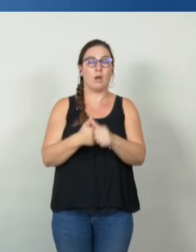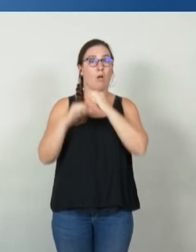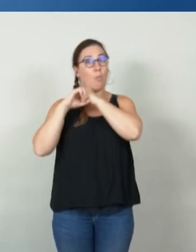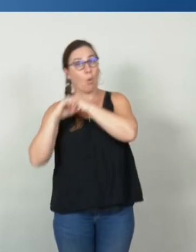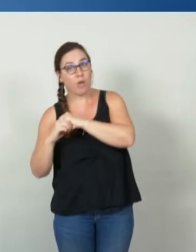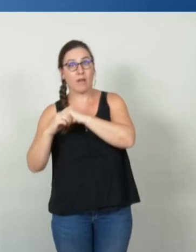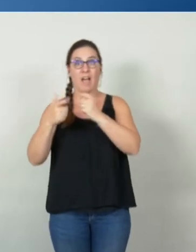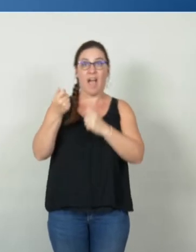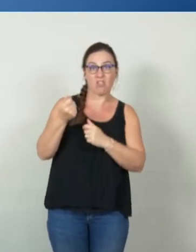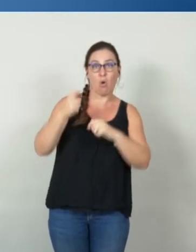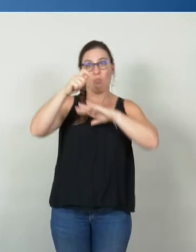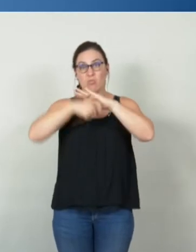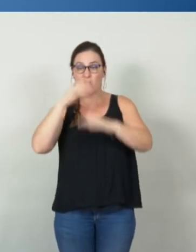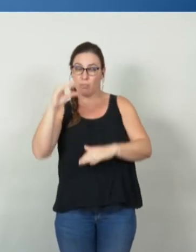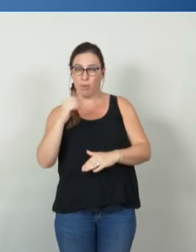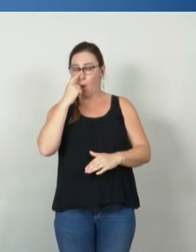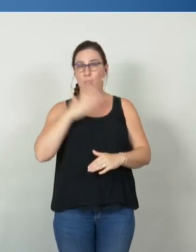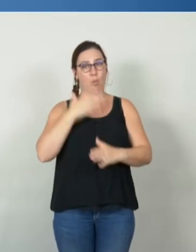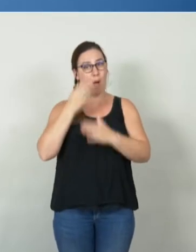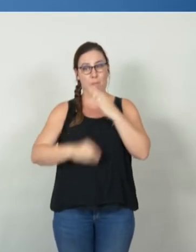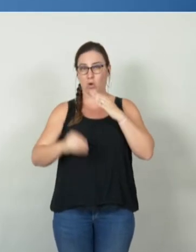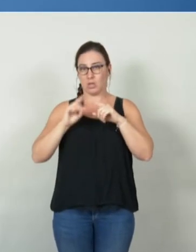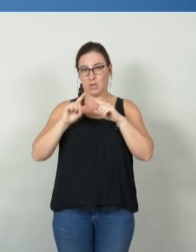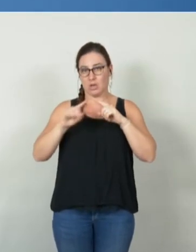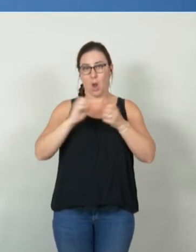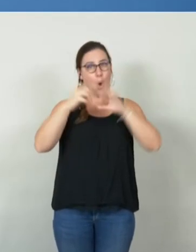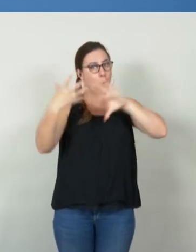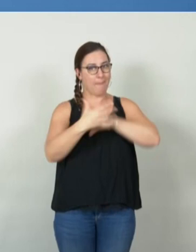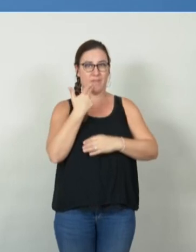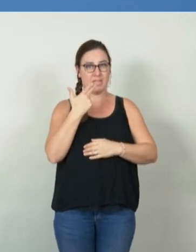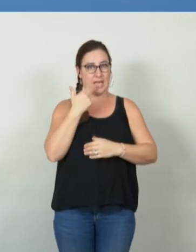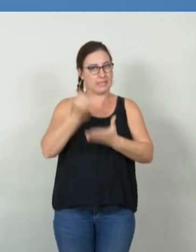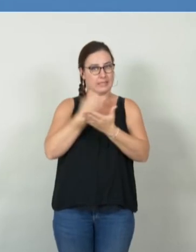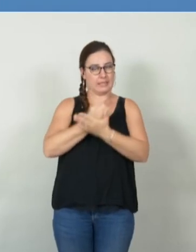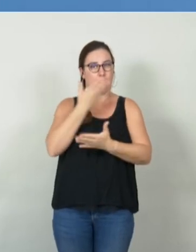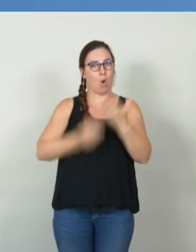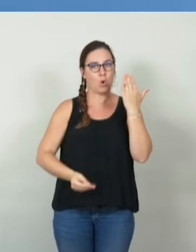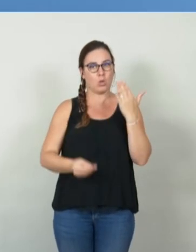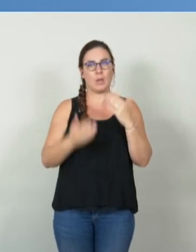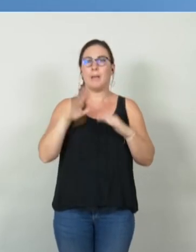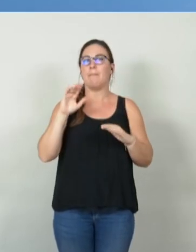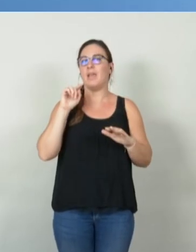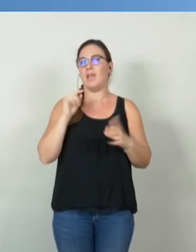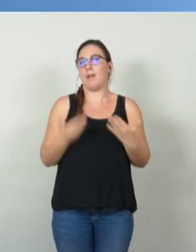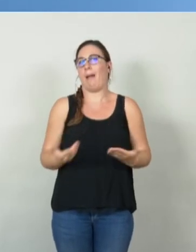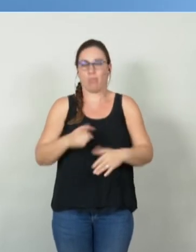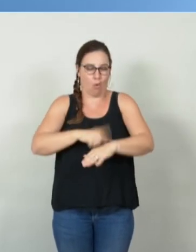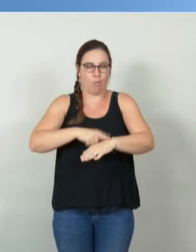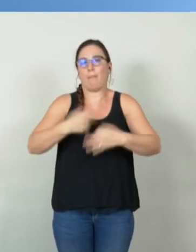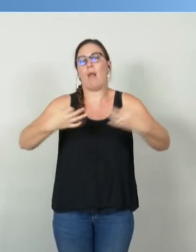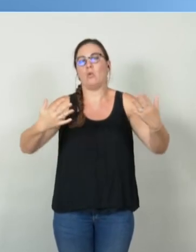voilà il manque des éléments structurants propres à une stratégie web efficace mais il me semble pas que ce soit le lieu et le temps d'en parler